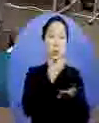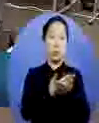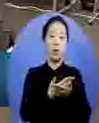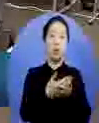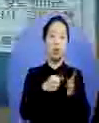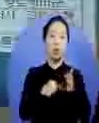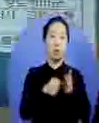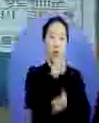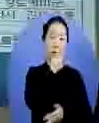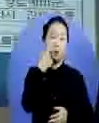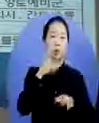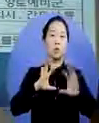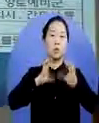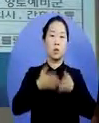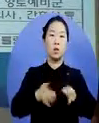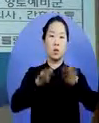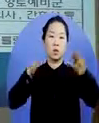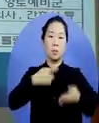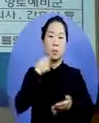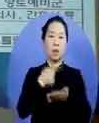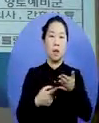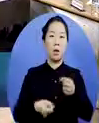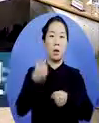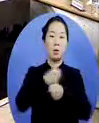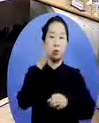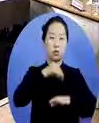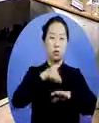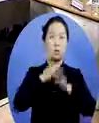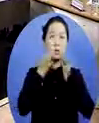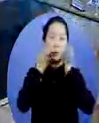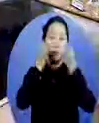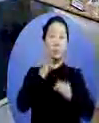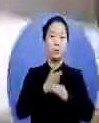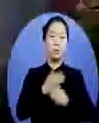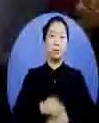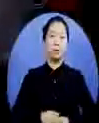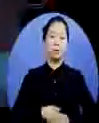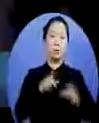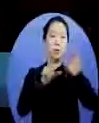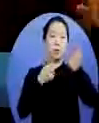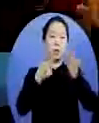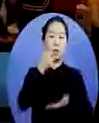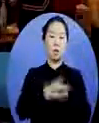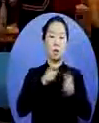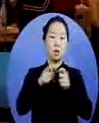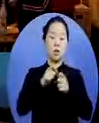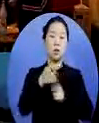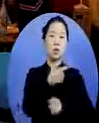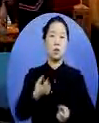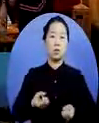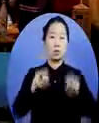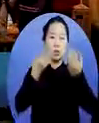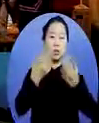동원 사원을 확인하고 볶아 기반 시펄 피부 코 실제 훈련 등에 만전을 기하고 있습니다 지난 1일 천안 신성한 패